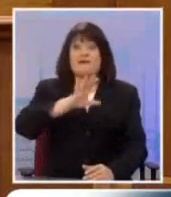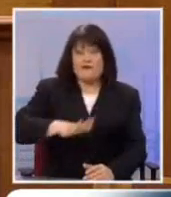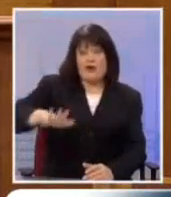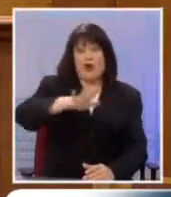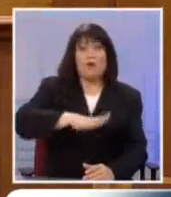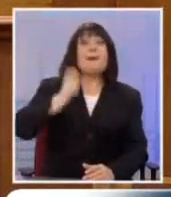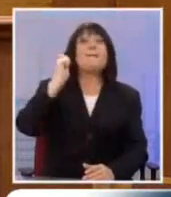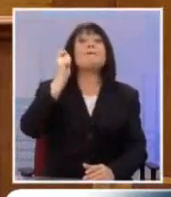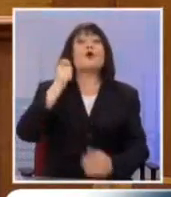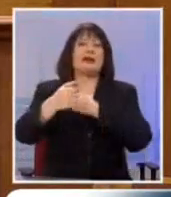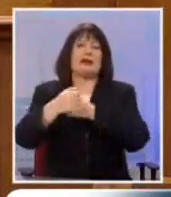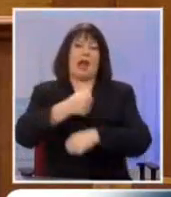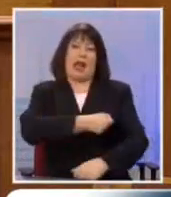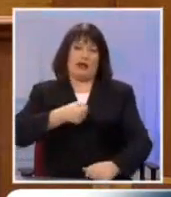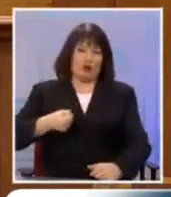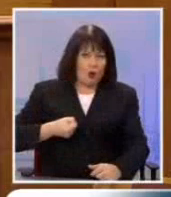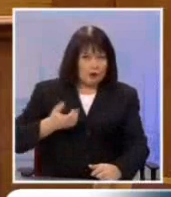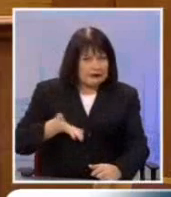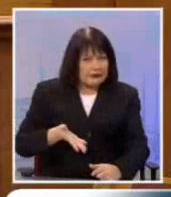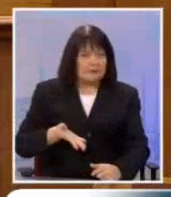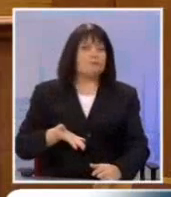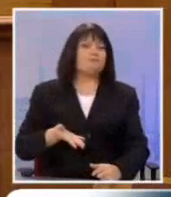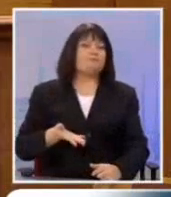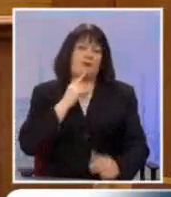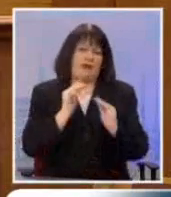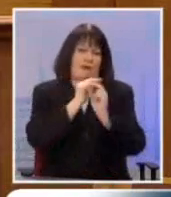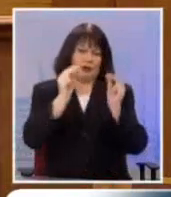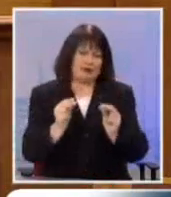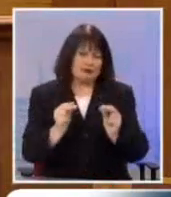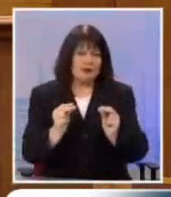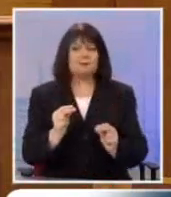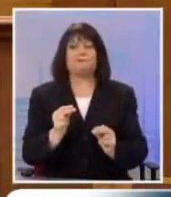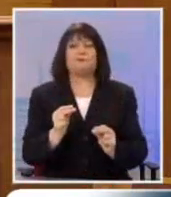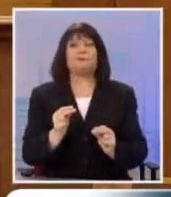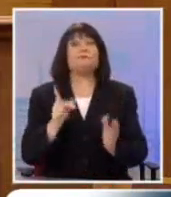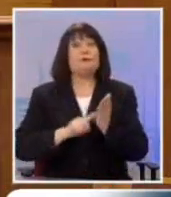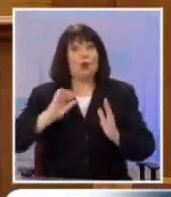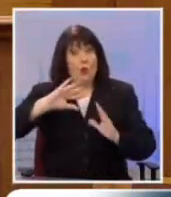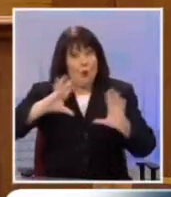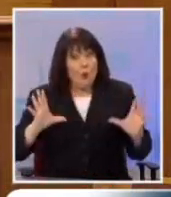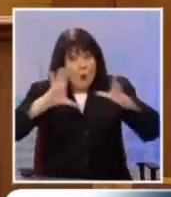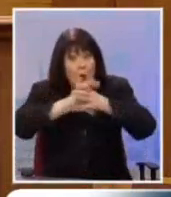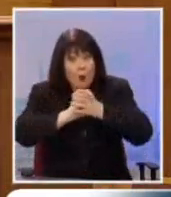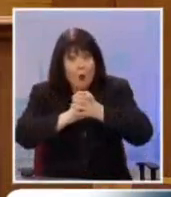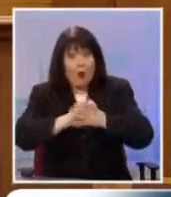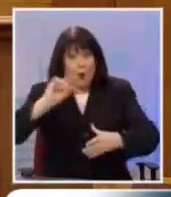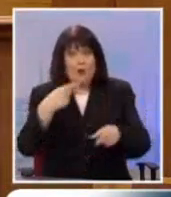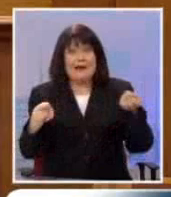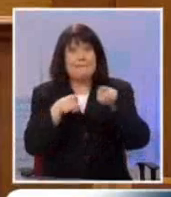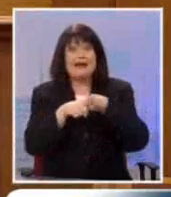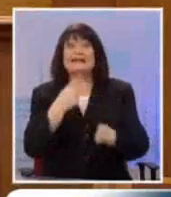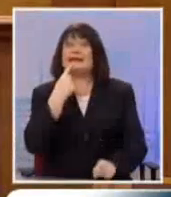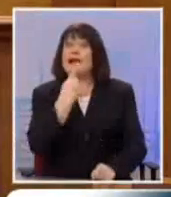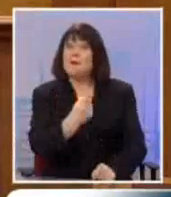οι πολιτικές της λιτότητας έχουν το ίδιο αποτέλεσμα, να ενωθούμε όλοι μαζί και να πούμε για